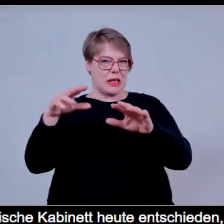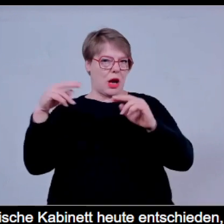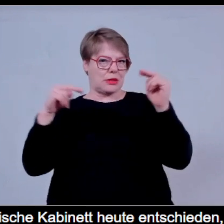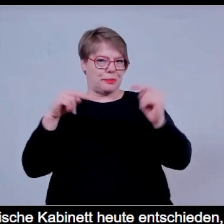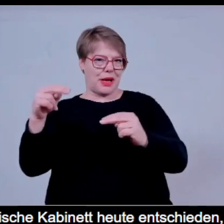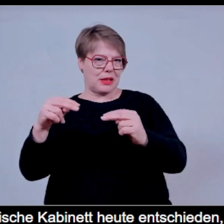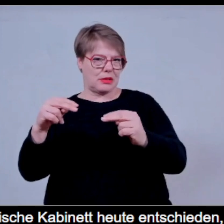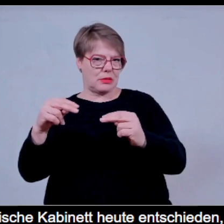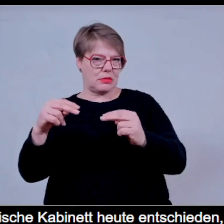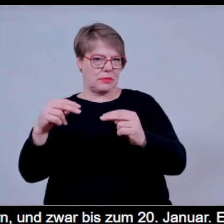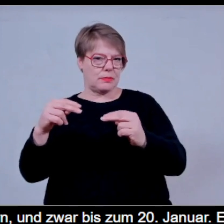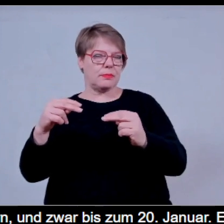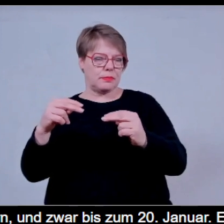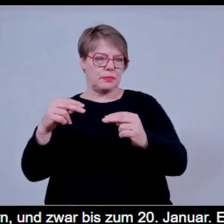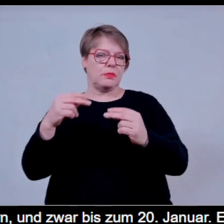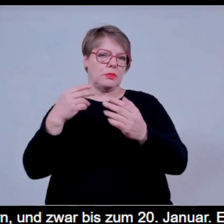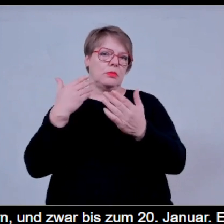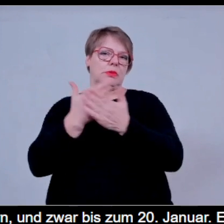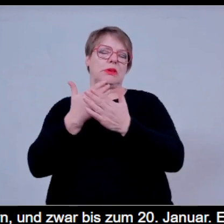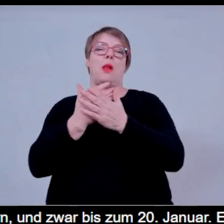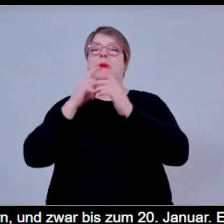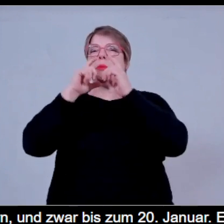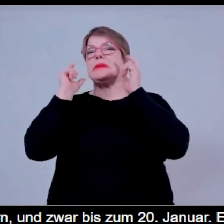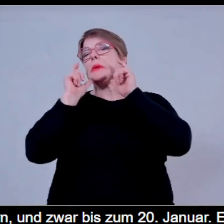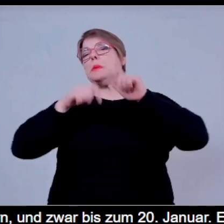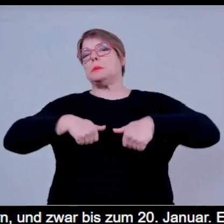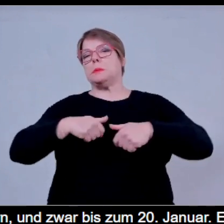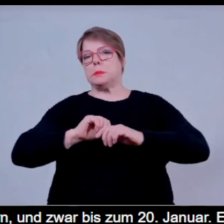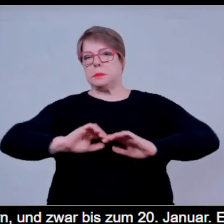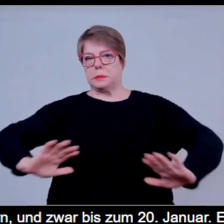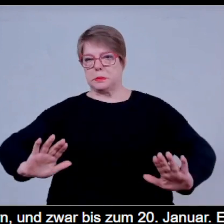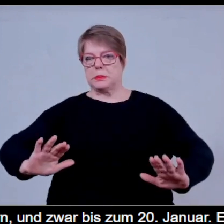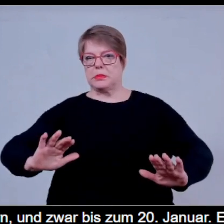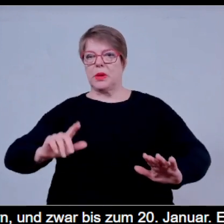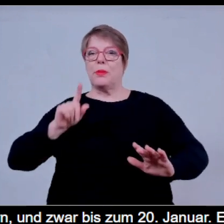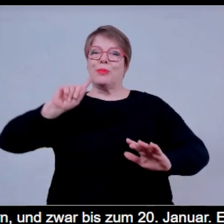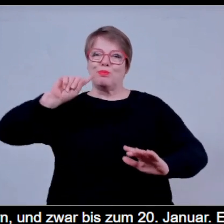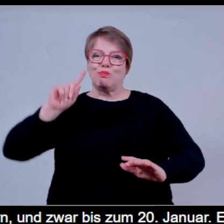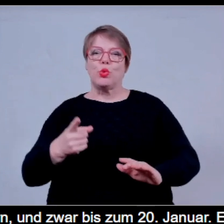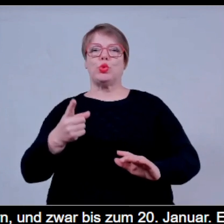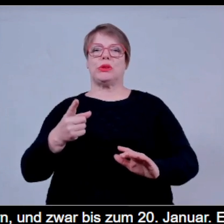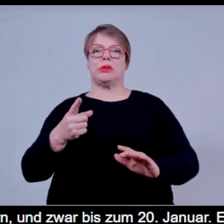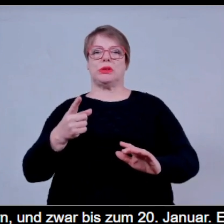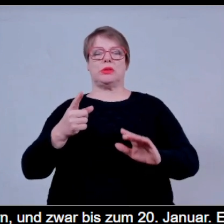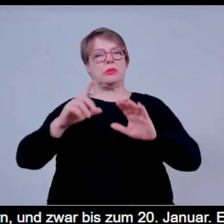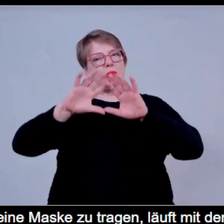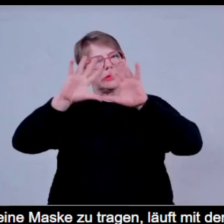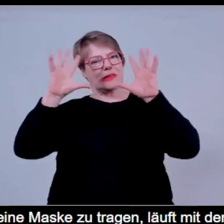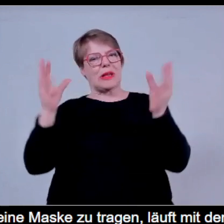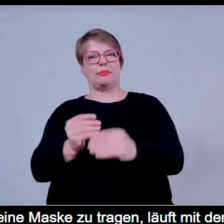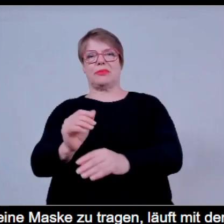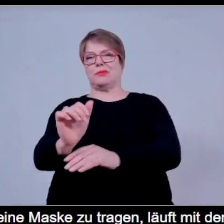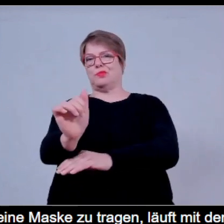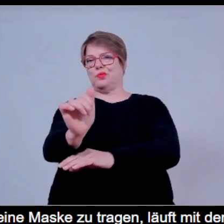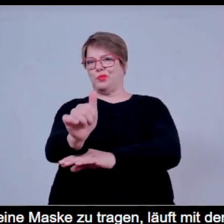im Gegenteil, die Maske schützt weiterhin ebenfalls. Es ist auch sinnvoll, aus verschiedenen anderen Gründen eine Maske zu tragen, weshalb